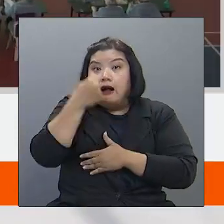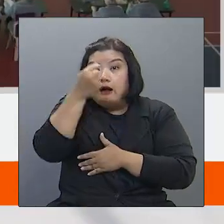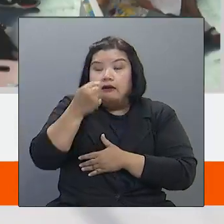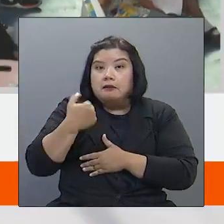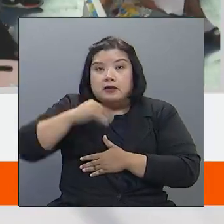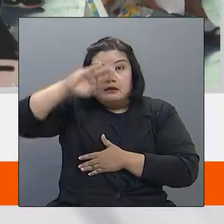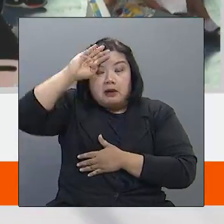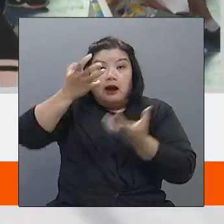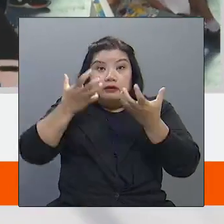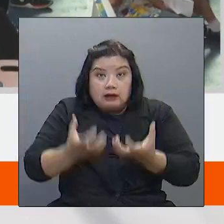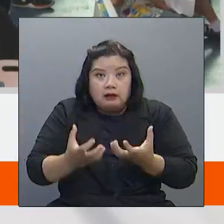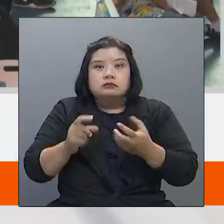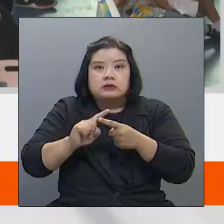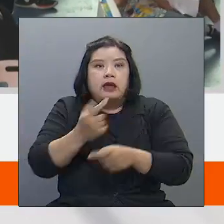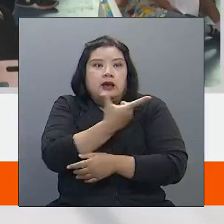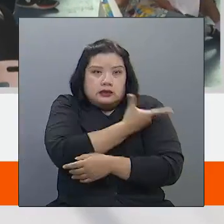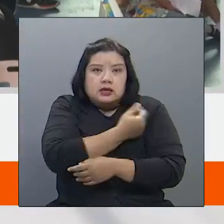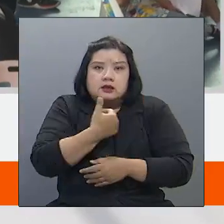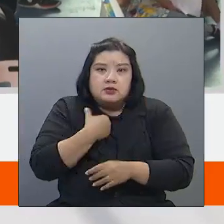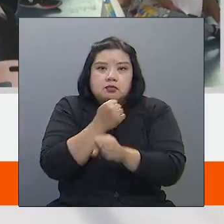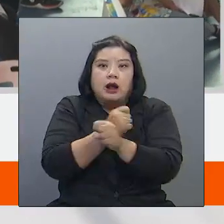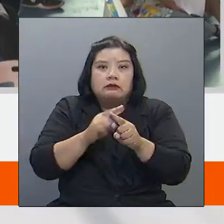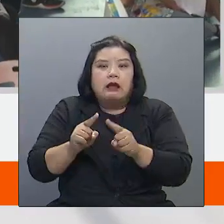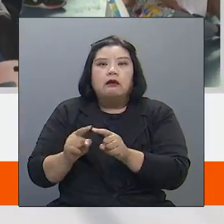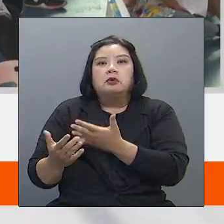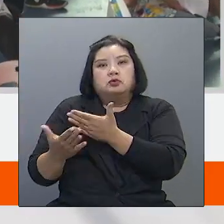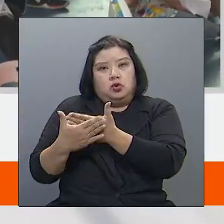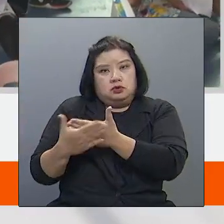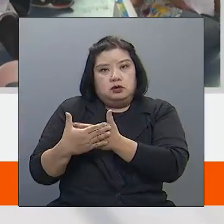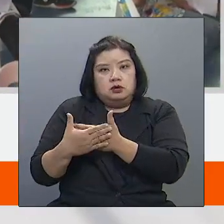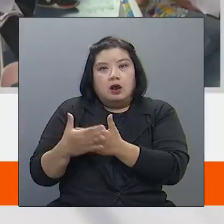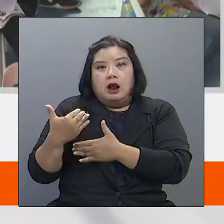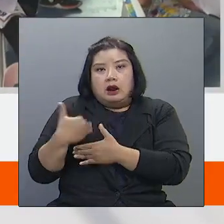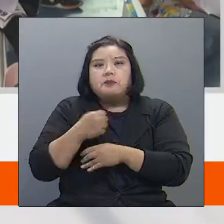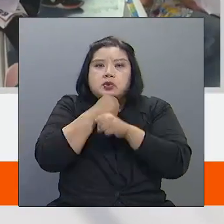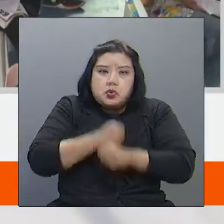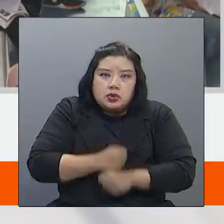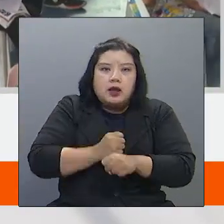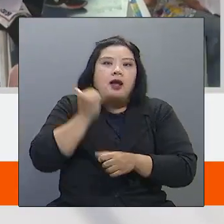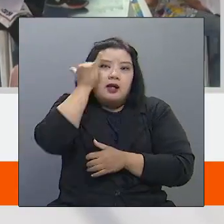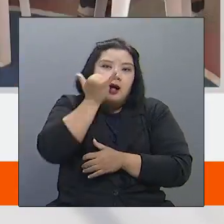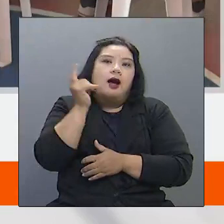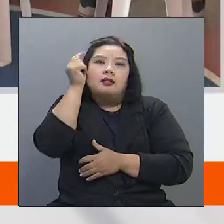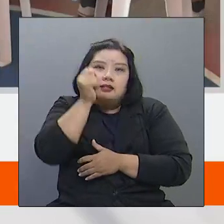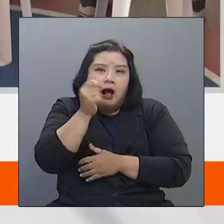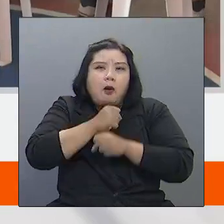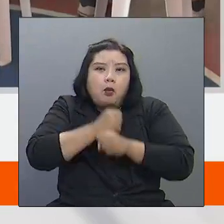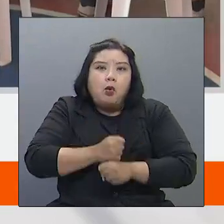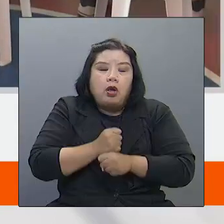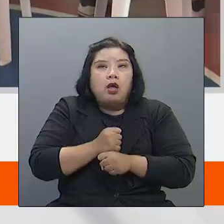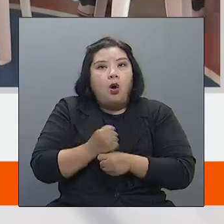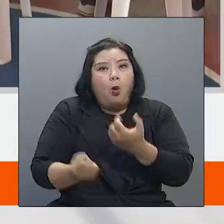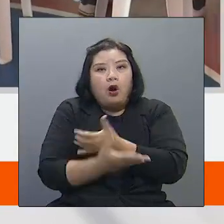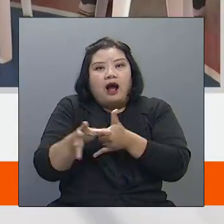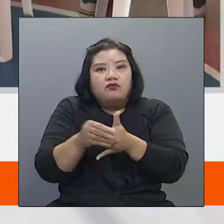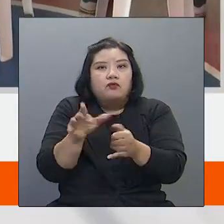วยหนักได้ถึงแม้จะมีวัคซีนยังมีอยู่อันนี้คือประเด็นที่ผมอยากจะเน้นคือว่าเรายังมีคุณปู่ย่าตายายเรายังมีคนกลุ่มเปราะบางเพราะฉะนั้นเราอา